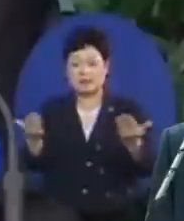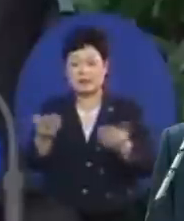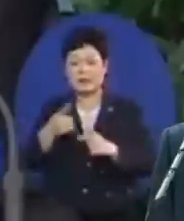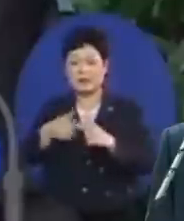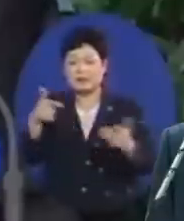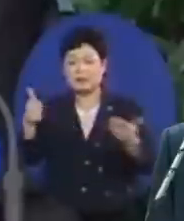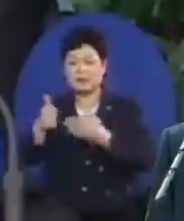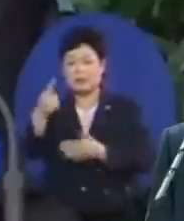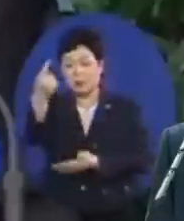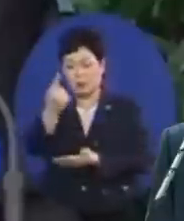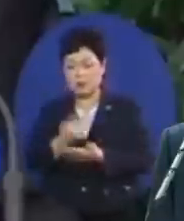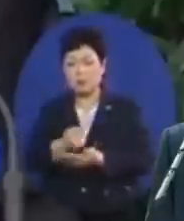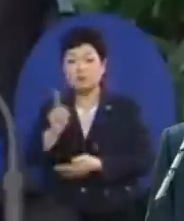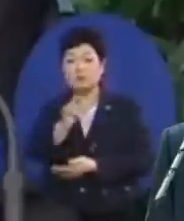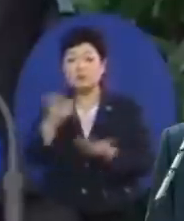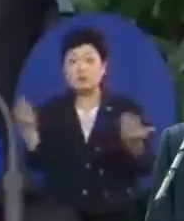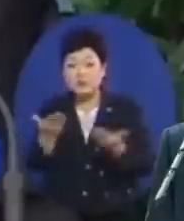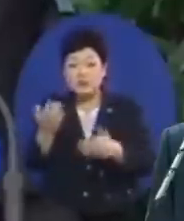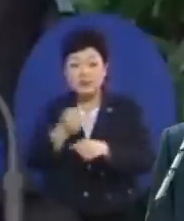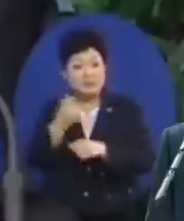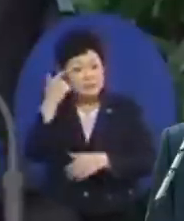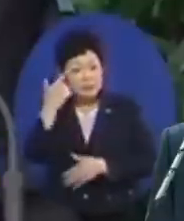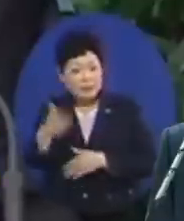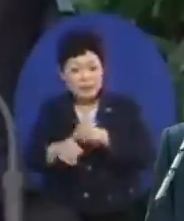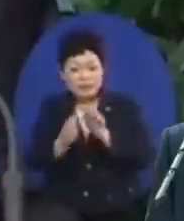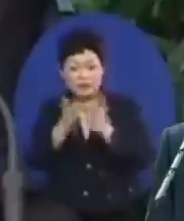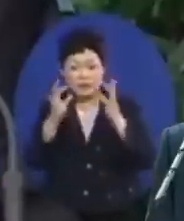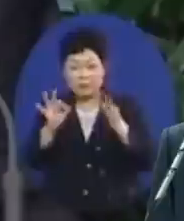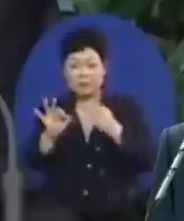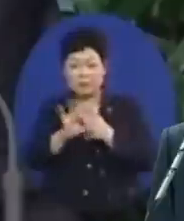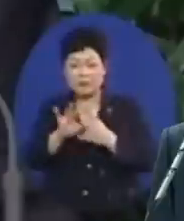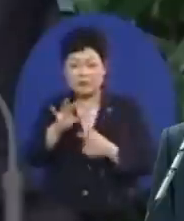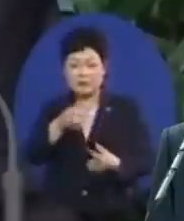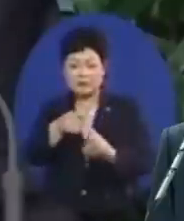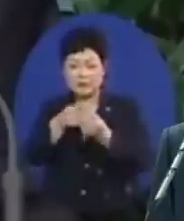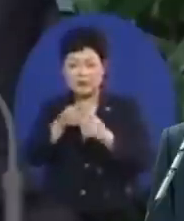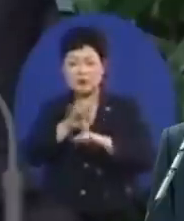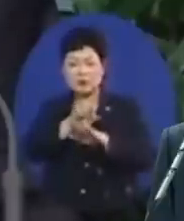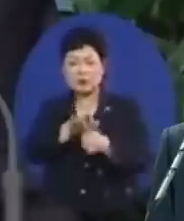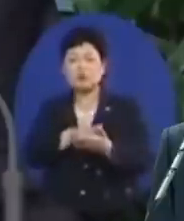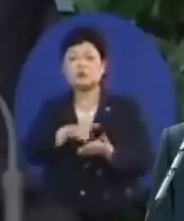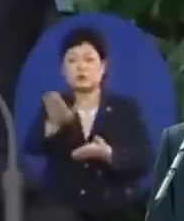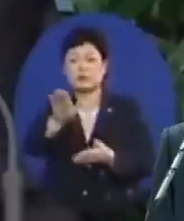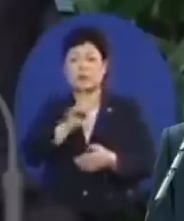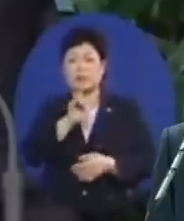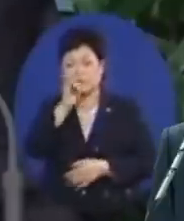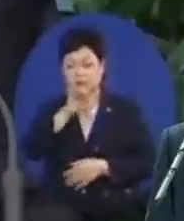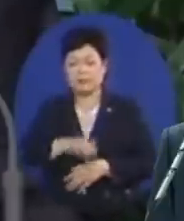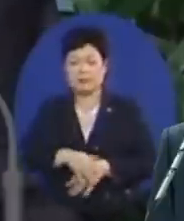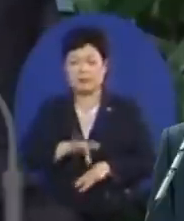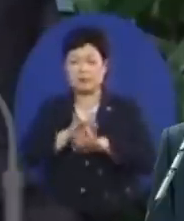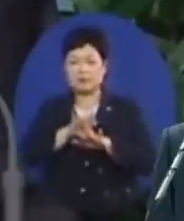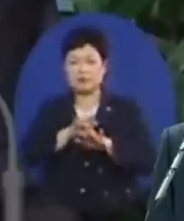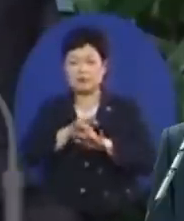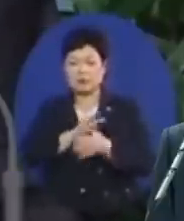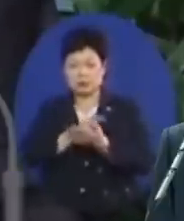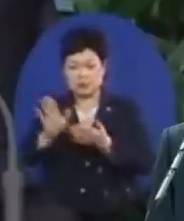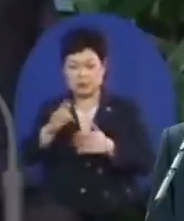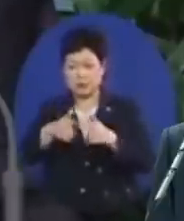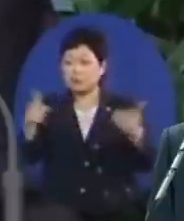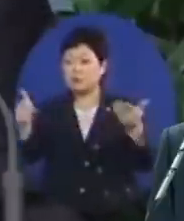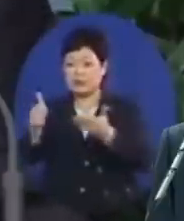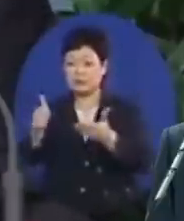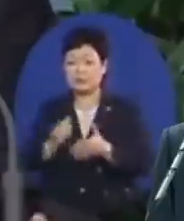예수님은 오셔서 무슨 사역을 하셨느냐? 성경을 보면 제일 먼저 하신 일이 귀신을 쫓아낸 일인 것입니다. 예수님께서